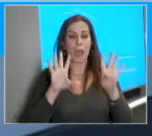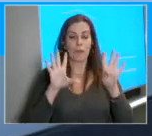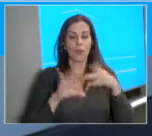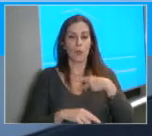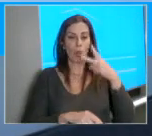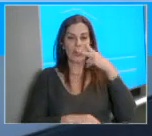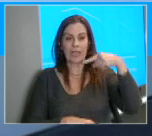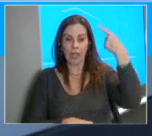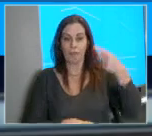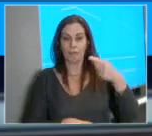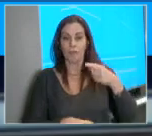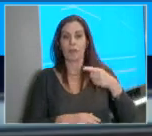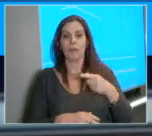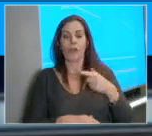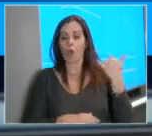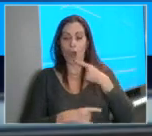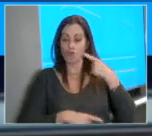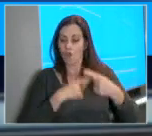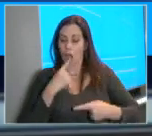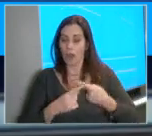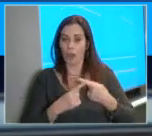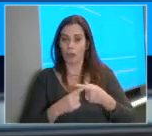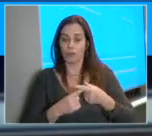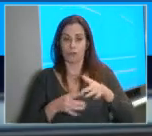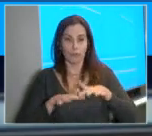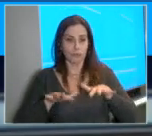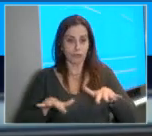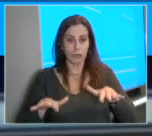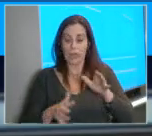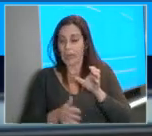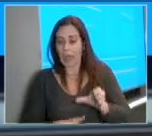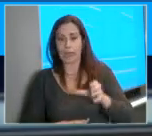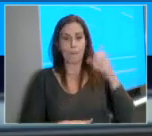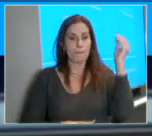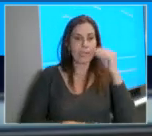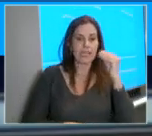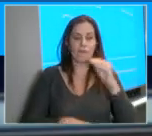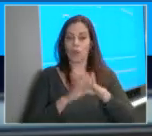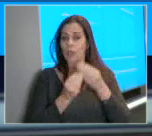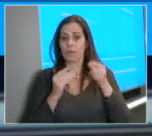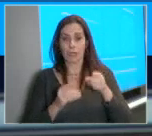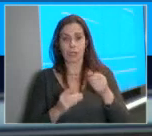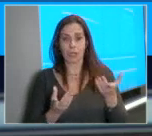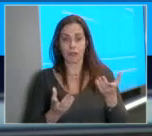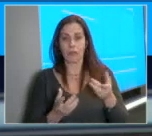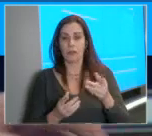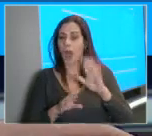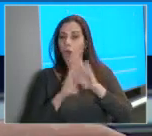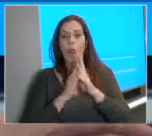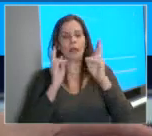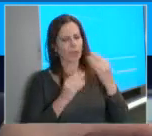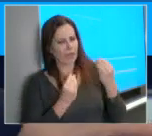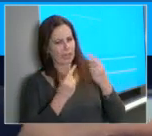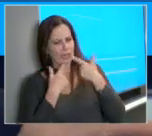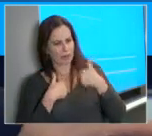אנחנו נראה אותן. מדינת ישראל גדלה כל שנה ב-1.8%. גנים, בתי ספר, כל הדבר הזה צריך להיבנות ותקוע. רגע, אבל תסביר